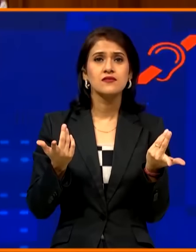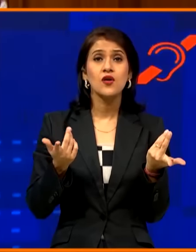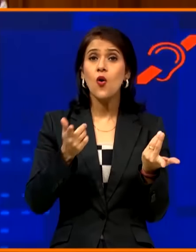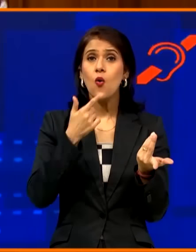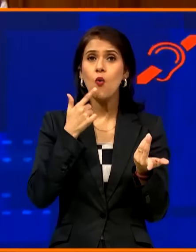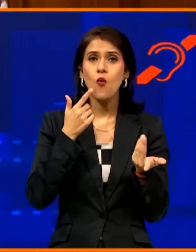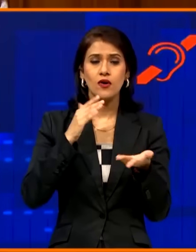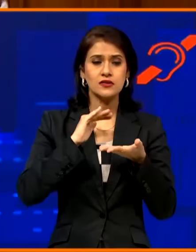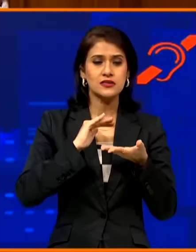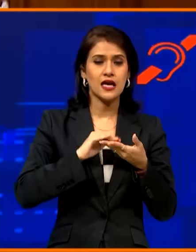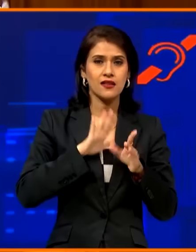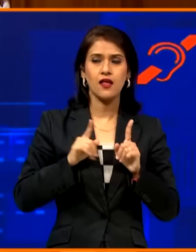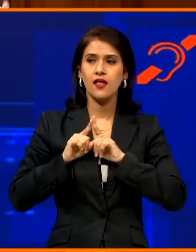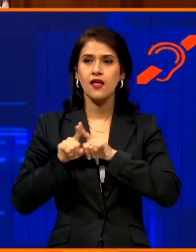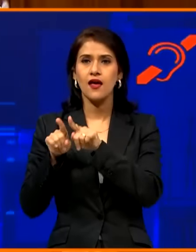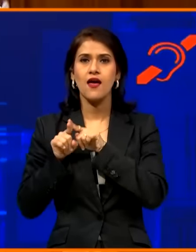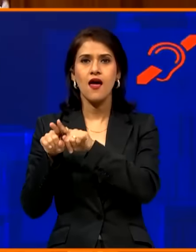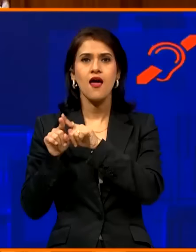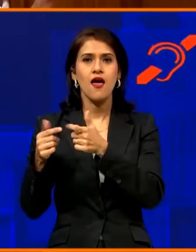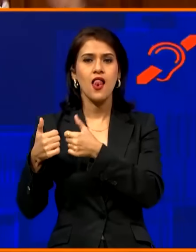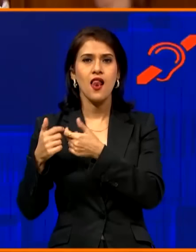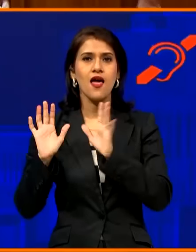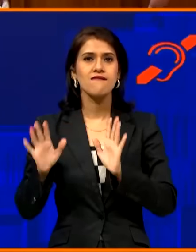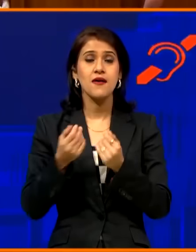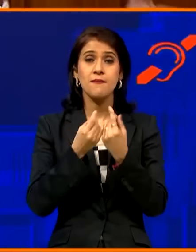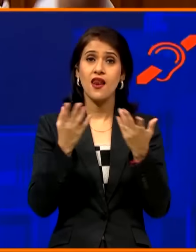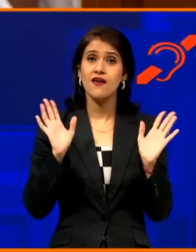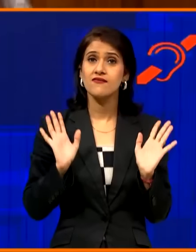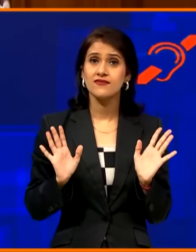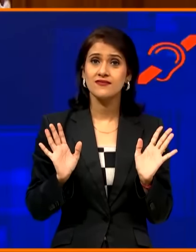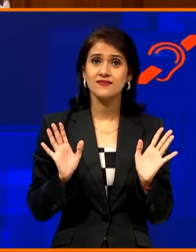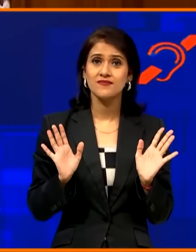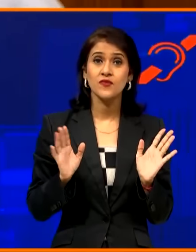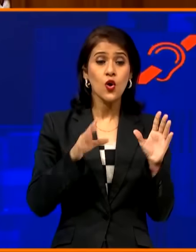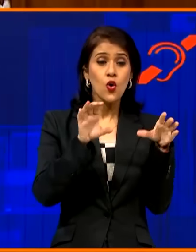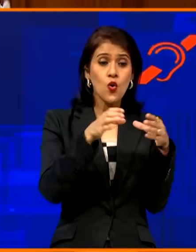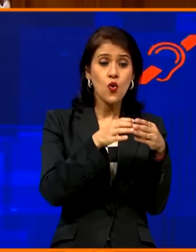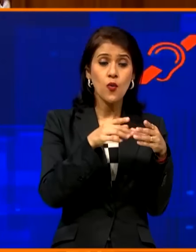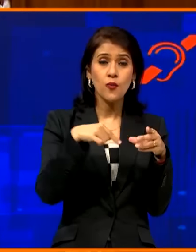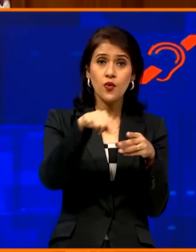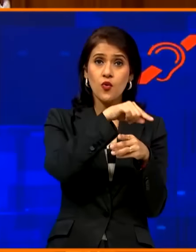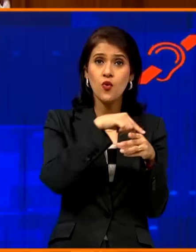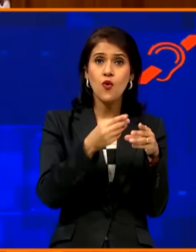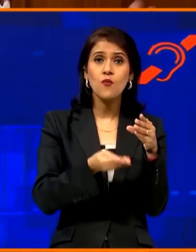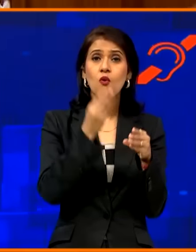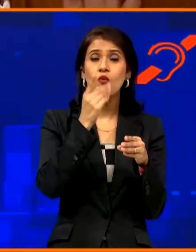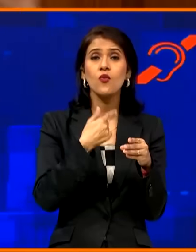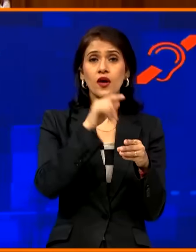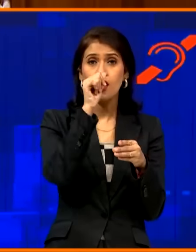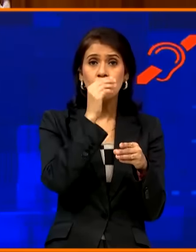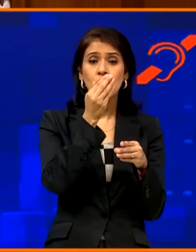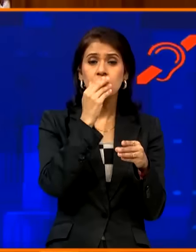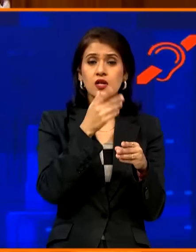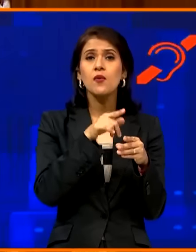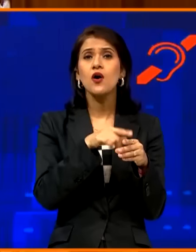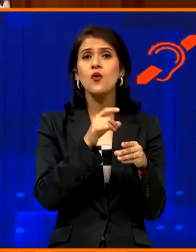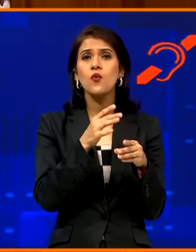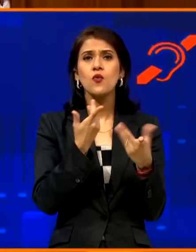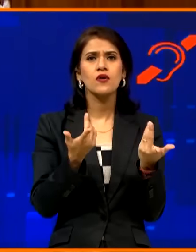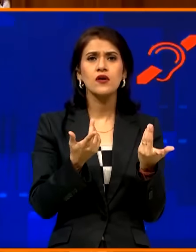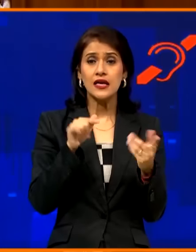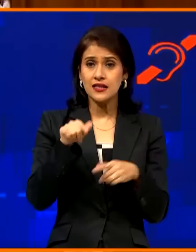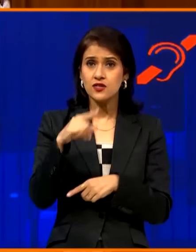मेरिट मेरिटल अफेयर्स में है कौन लोग किस कम्युनिटी के लोग ज्यादा हैं इसमें यह मुसलमान हिंदू का